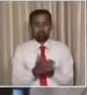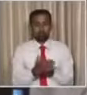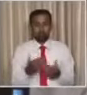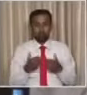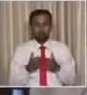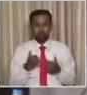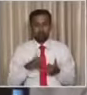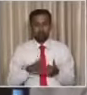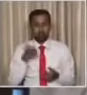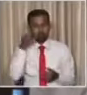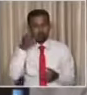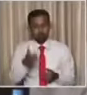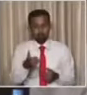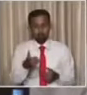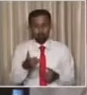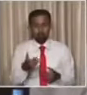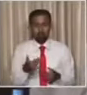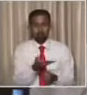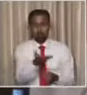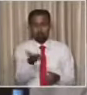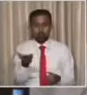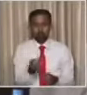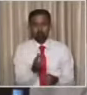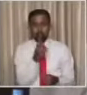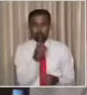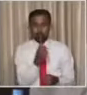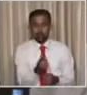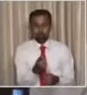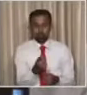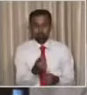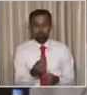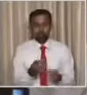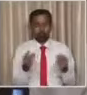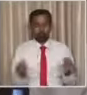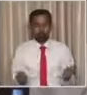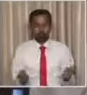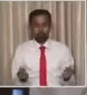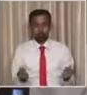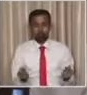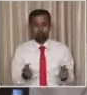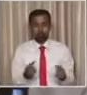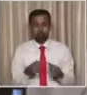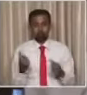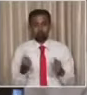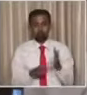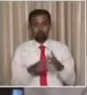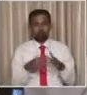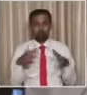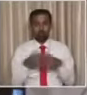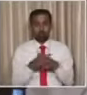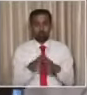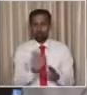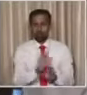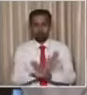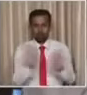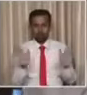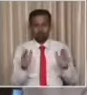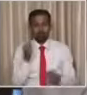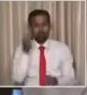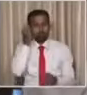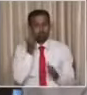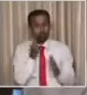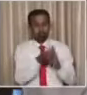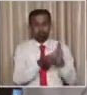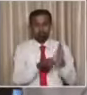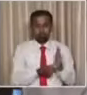අපි සමග ජන බලවේගයේ හැටියට ඕගොල්ලන්ගෙන් ඉල්ලනවා. හැකි ඉක්මනින් මේ අනිත් නීති නෙමෙයි විජේදාස ඇමතුමා මේ ත්‍රස්ත